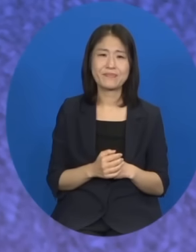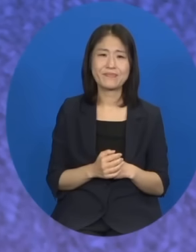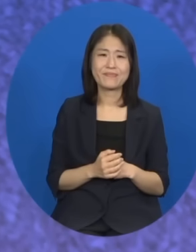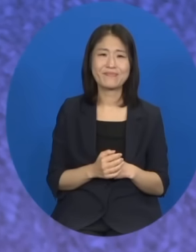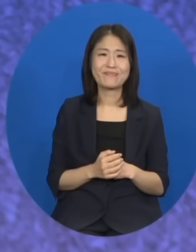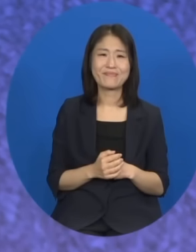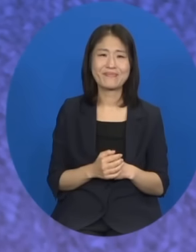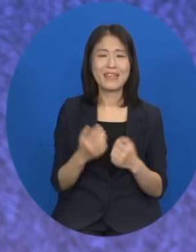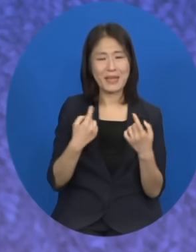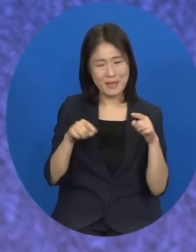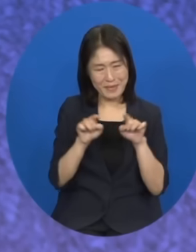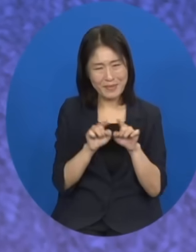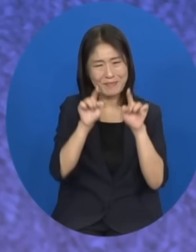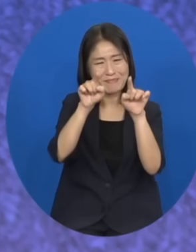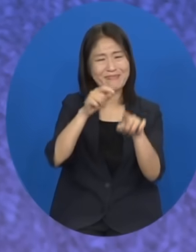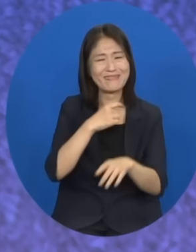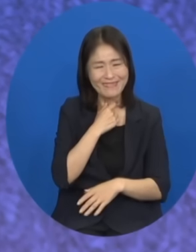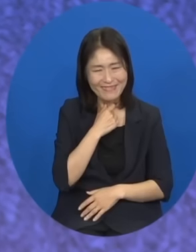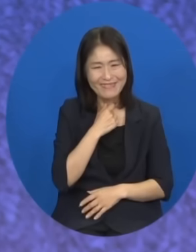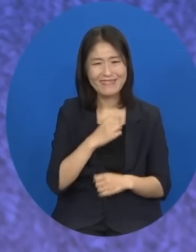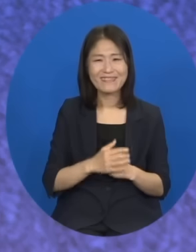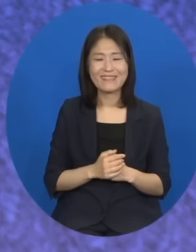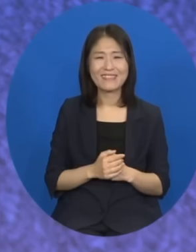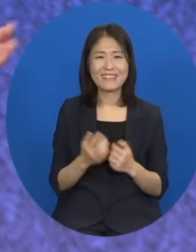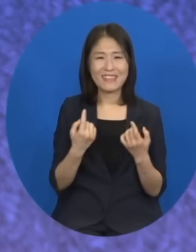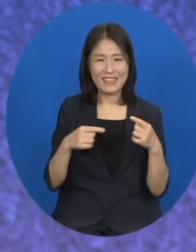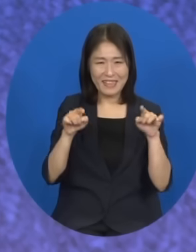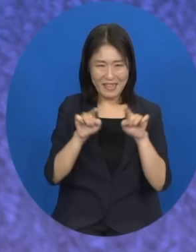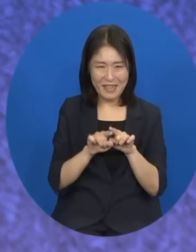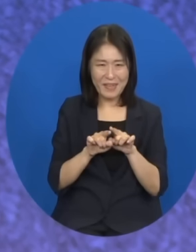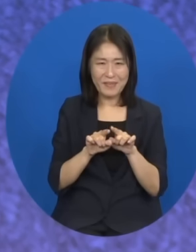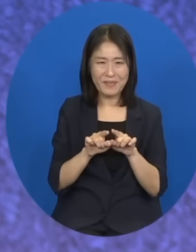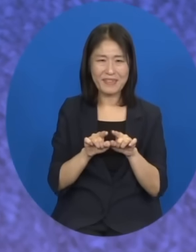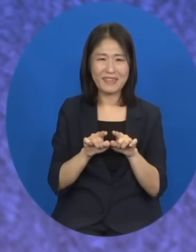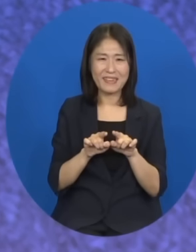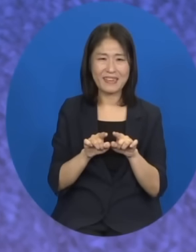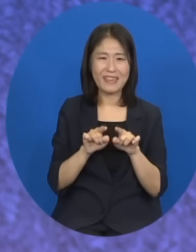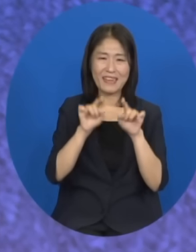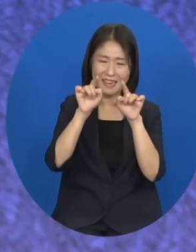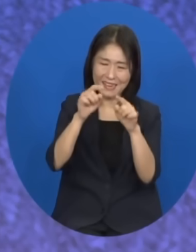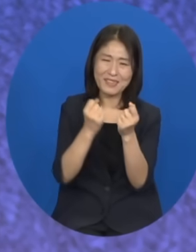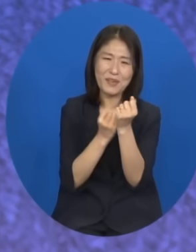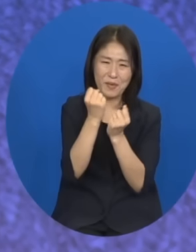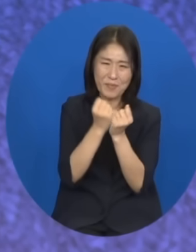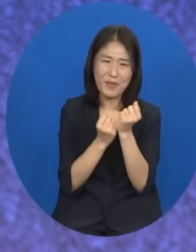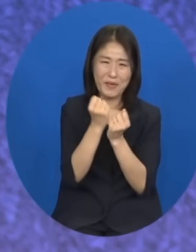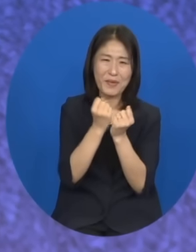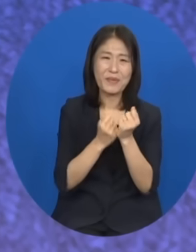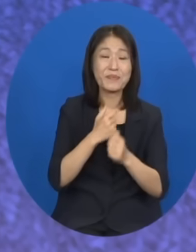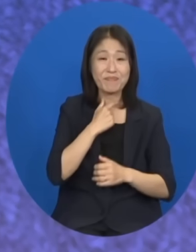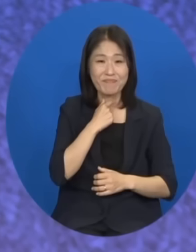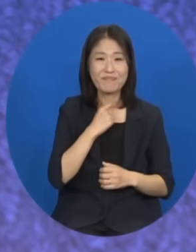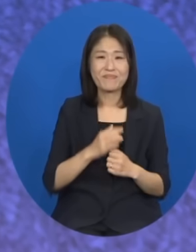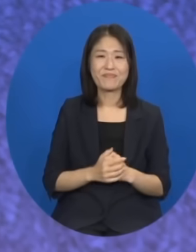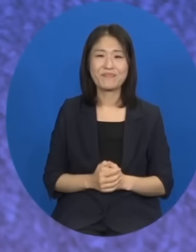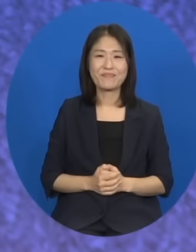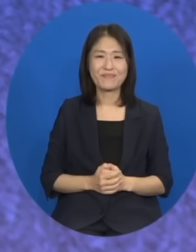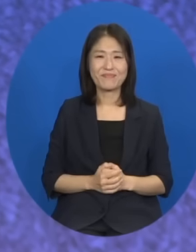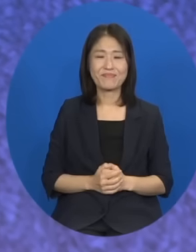언제 한번 같이 가요. 같이 가서 거기서 다시 한번 설명을 드릴게요. 네.